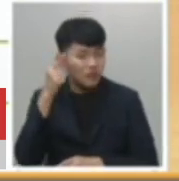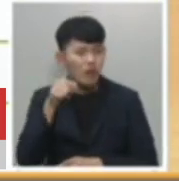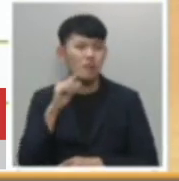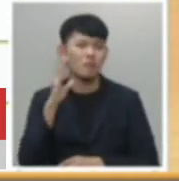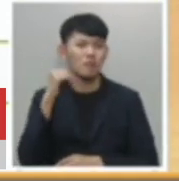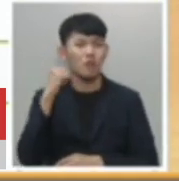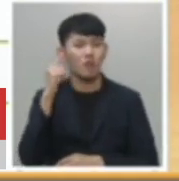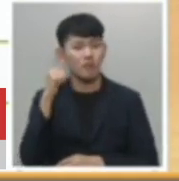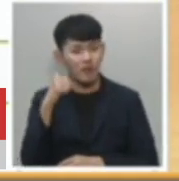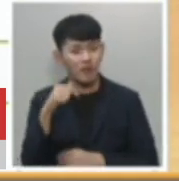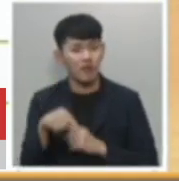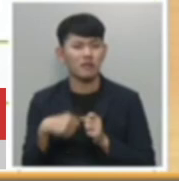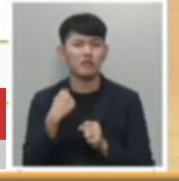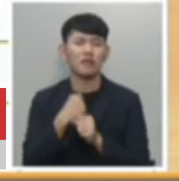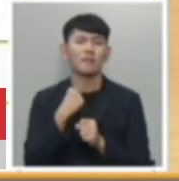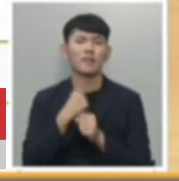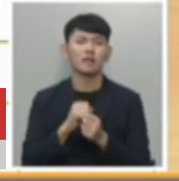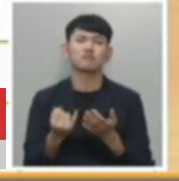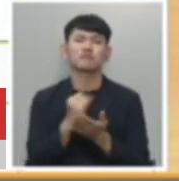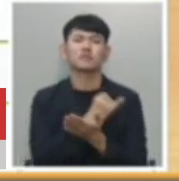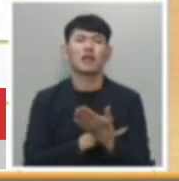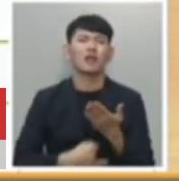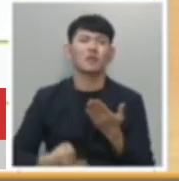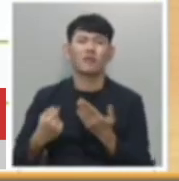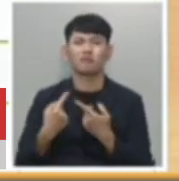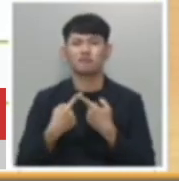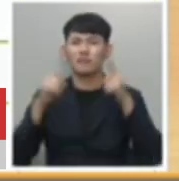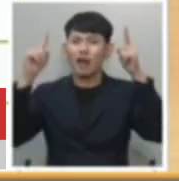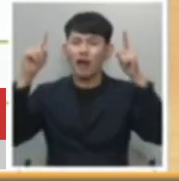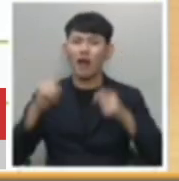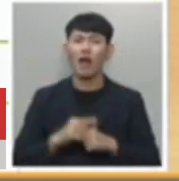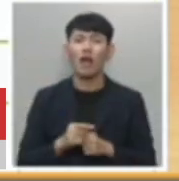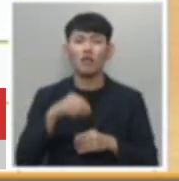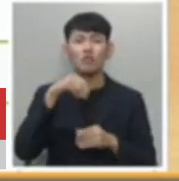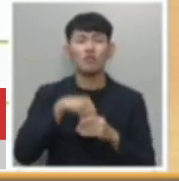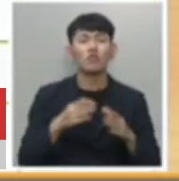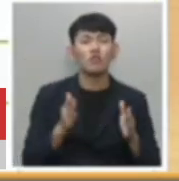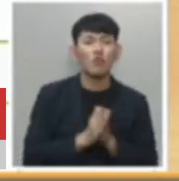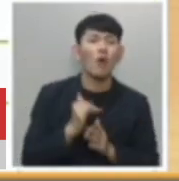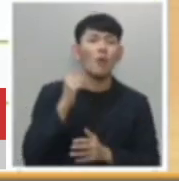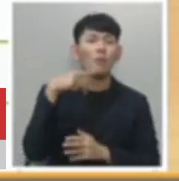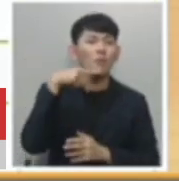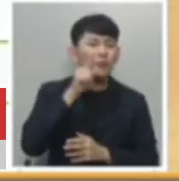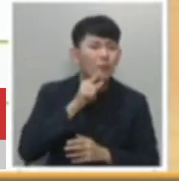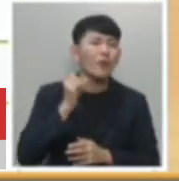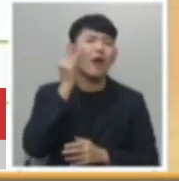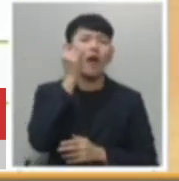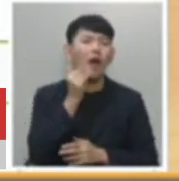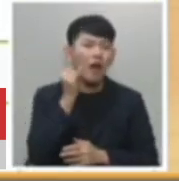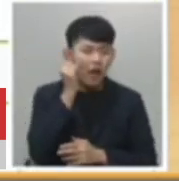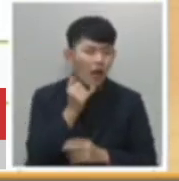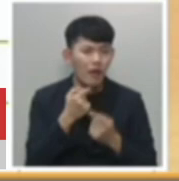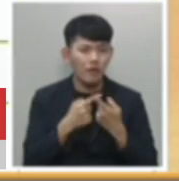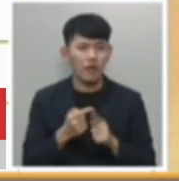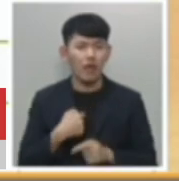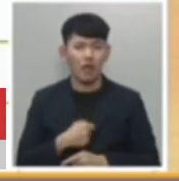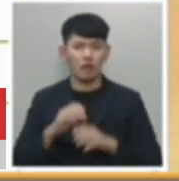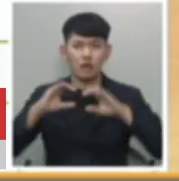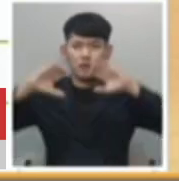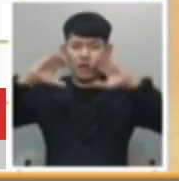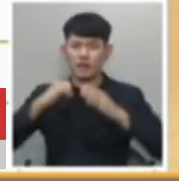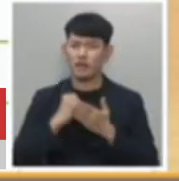ไปทำงานต่างจังหวัดต้องอยู่กับปู่ย่าตายายกับน้องแต่รัฐบาลต้องการที่ยกฐานะการศึกษาให้สู